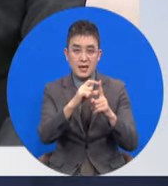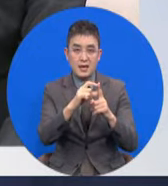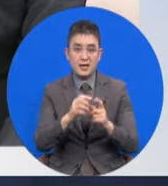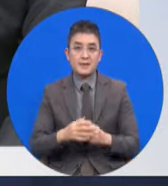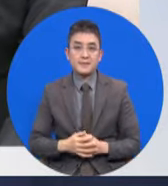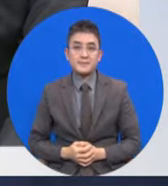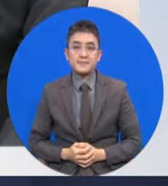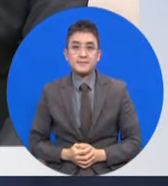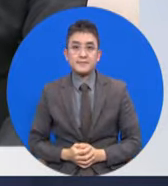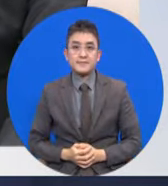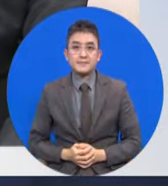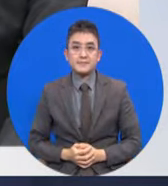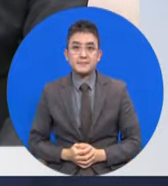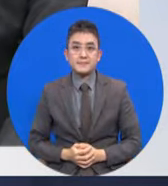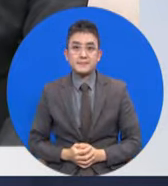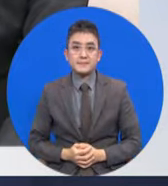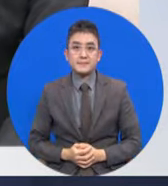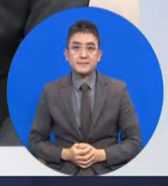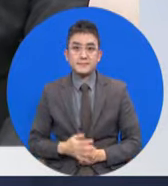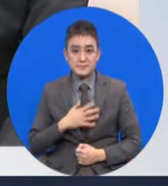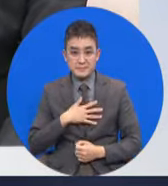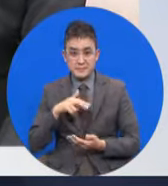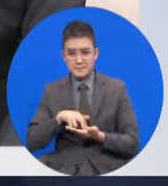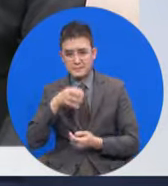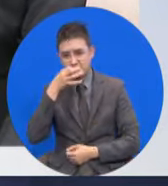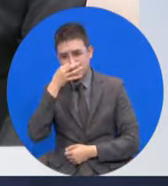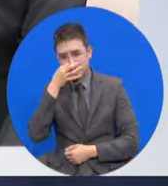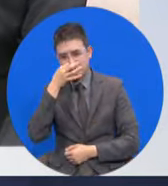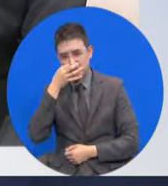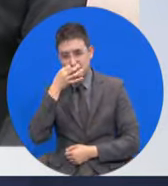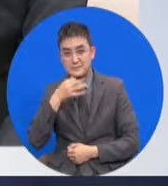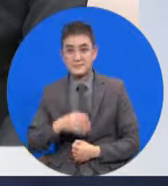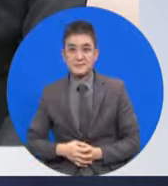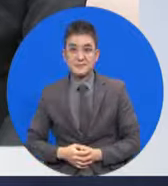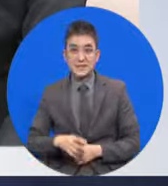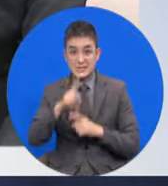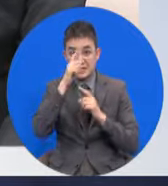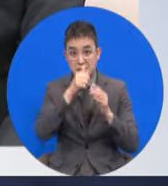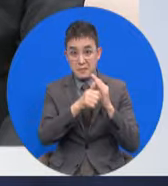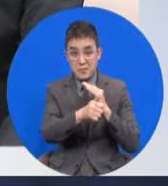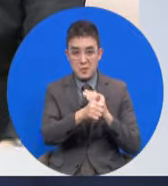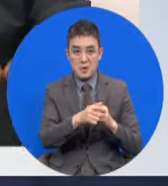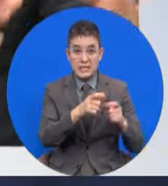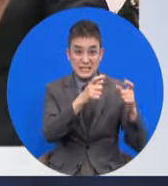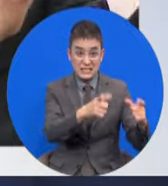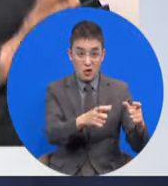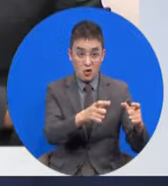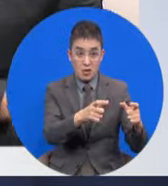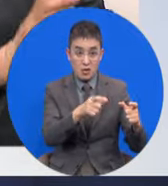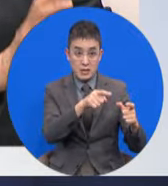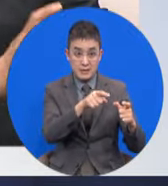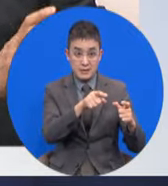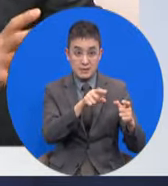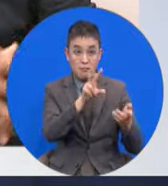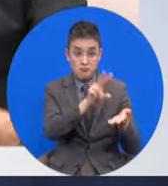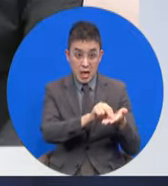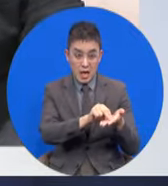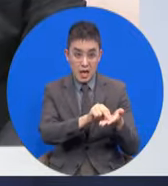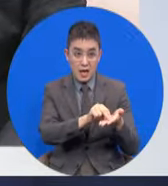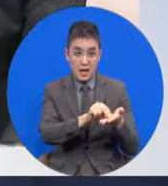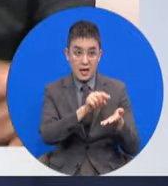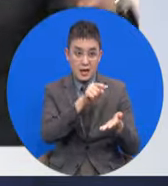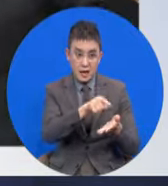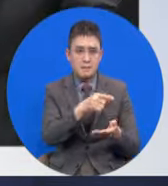또 혹은 제가 유심히 살펴보면 이재명 대표는 지역에 따라 지역 현안에 따라서 상당히 달랐던 것